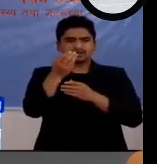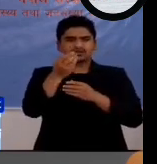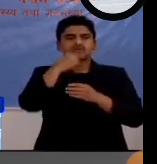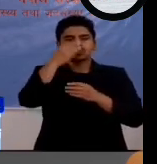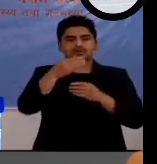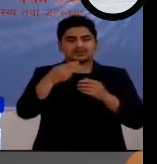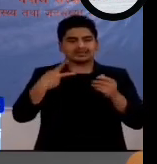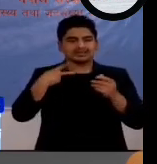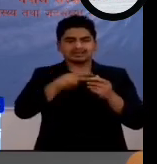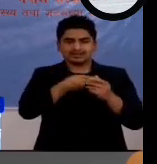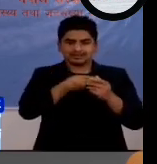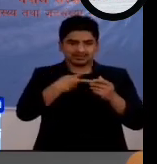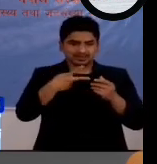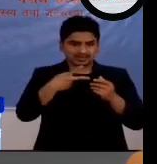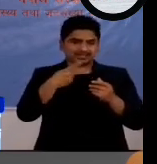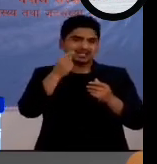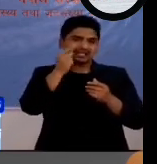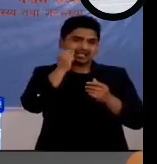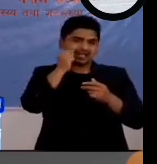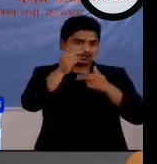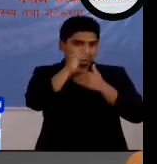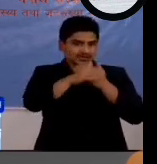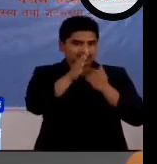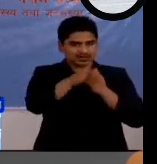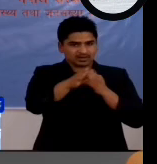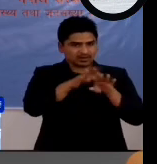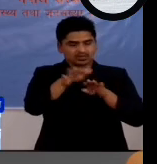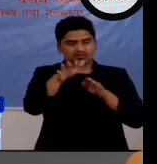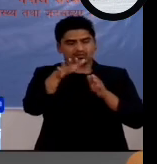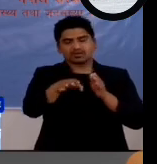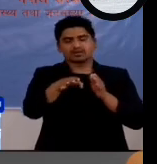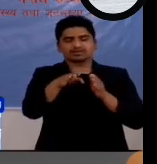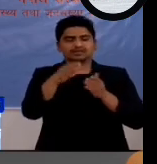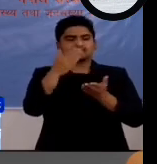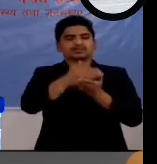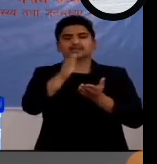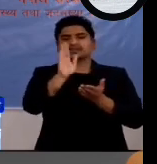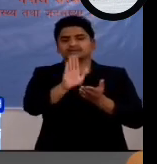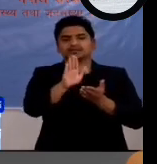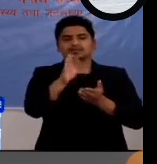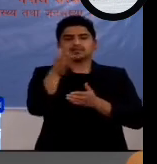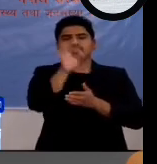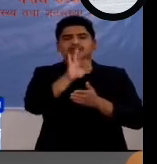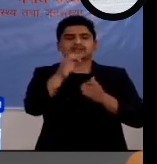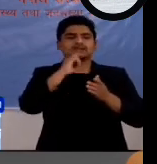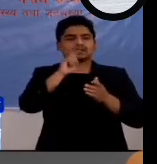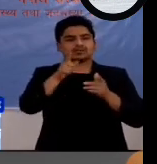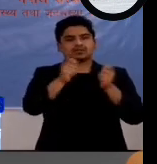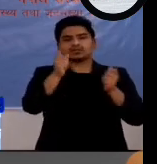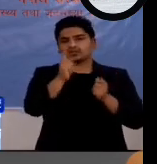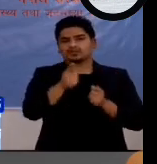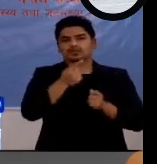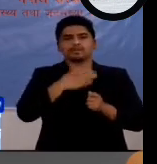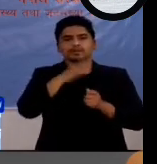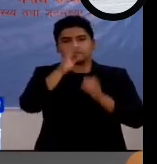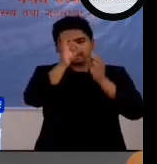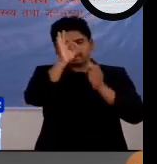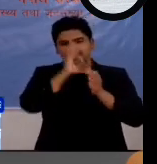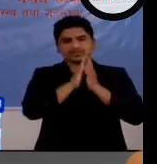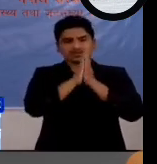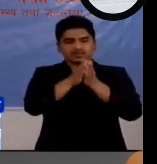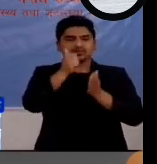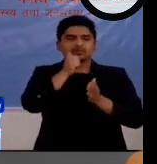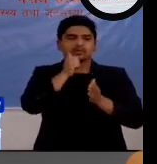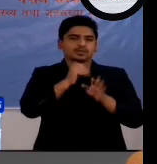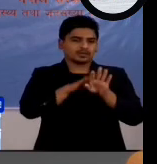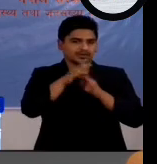नहुने शल्यक्रियाहरू, दाँतका जुन प्रोसिजरहरू चाहिँ अहिलेलाई हामीले स्थगित गरेका छौं, जुन मन्त्रालयको निर्देशन बमोजिम हो। अब मेरो चाहिँ विशेष